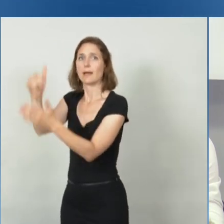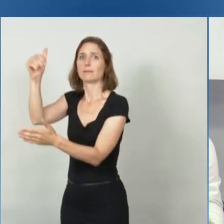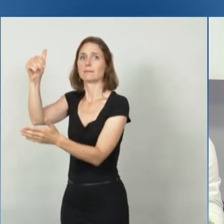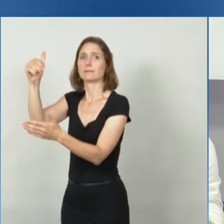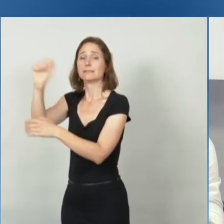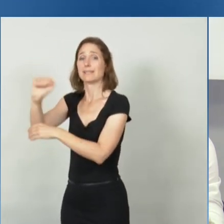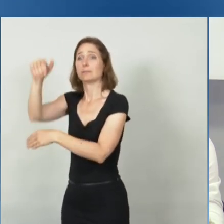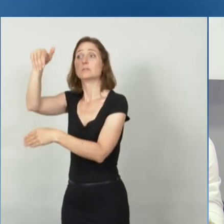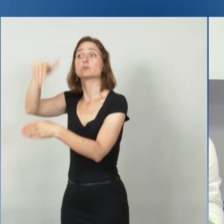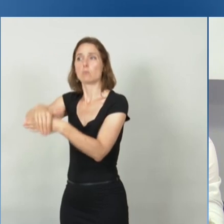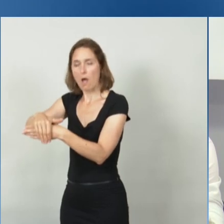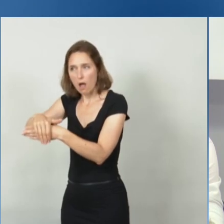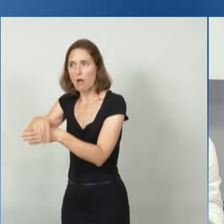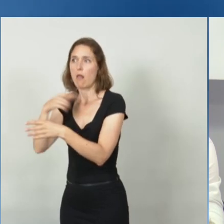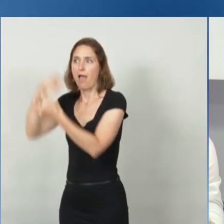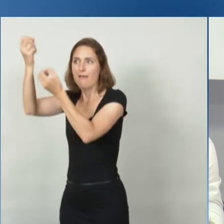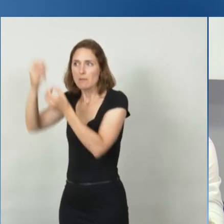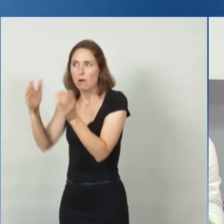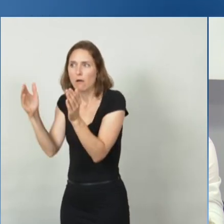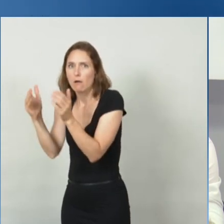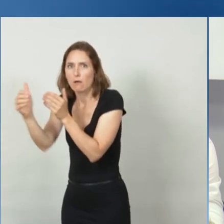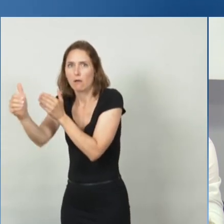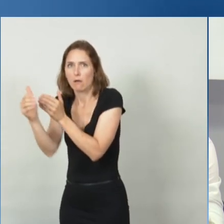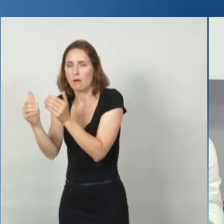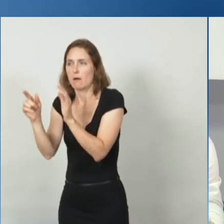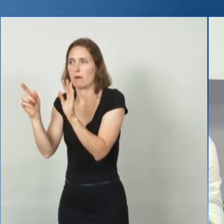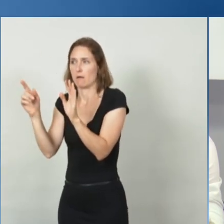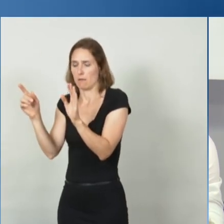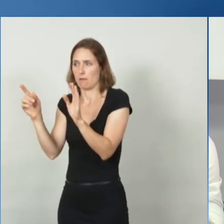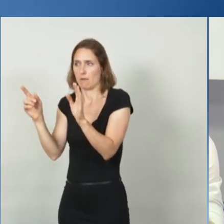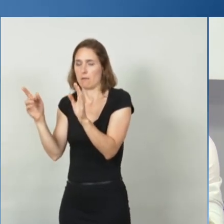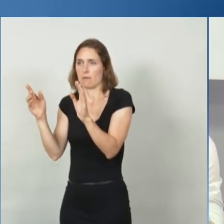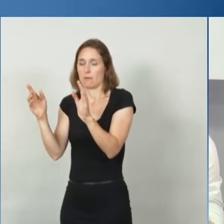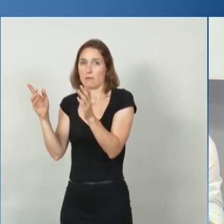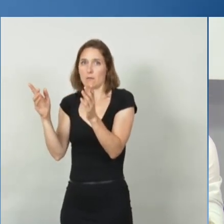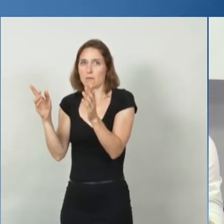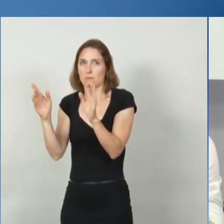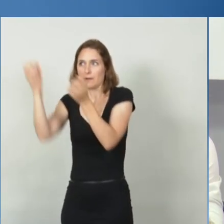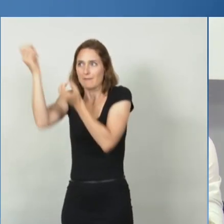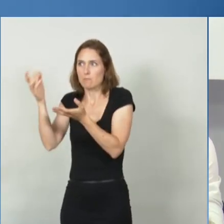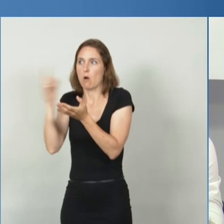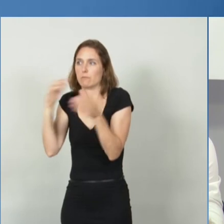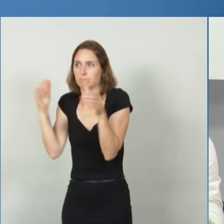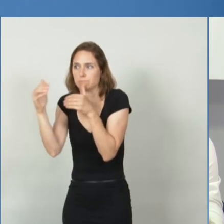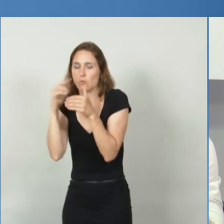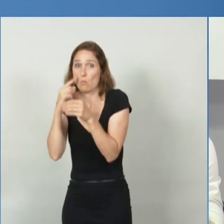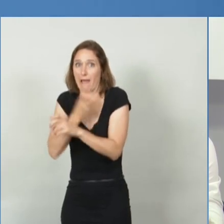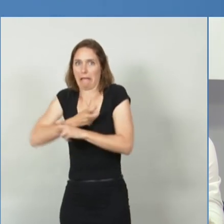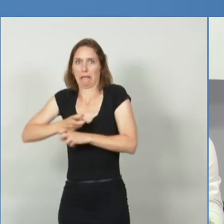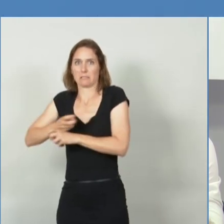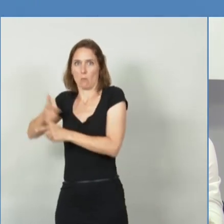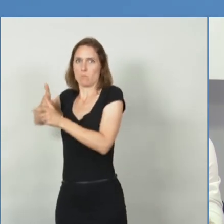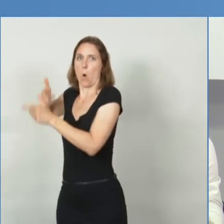de petite taille vu les menaces de Rocket mais je crois que tout ça au-delà du